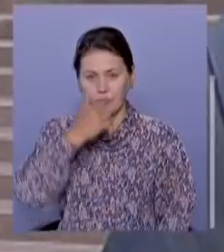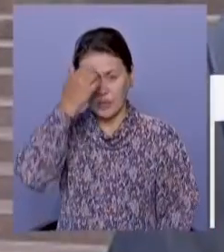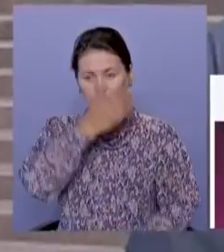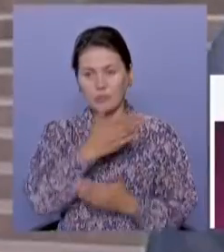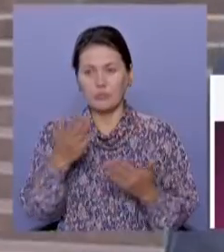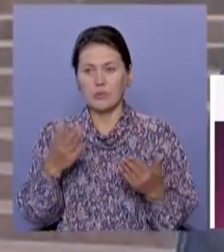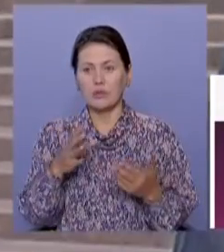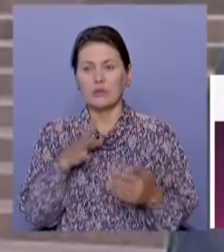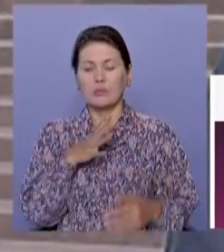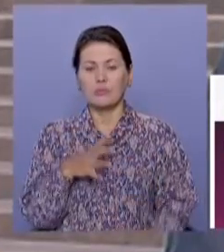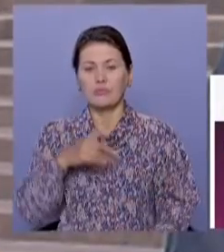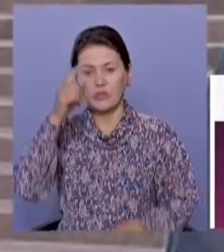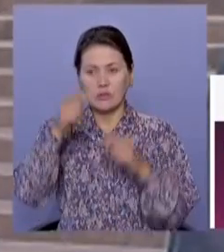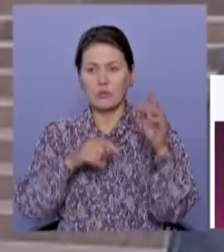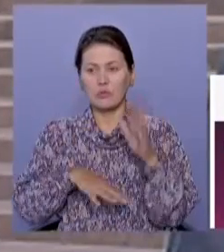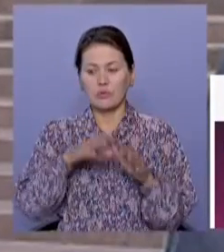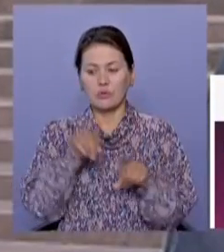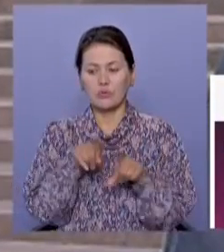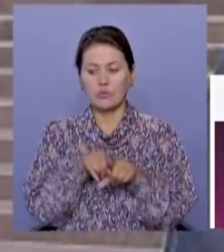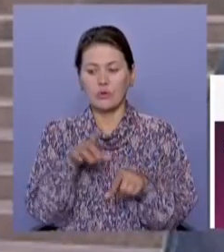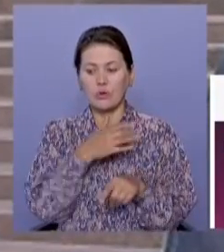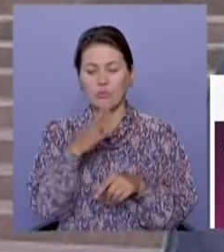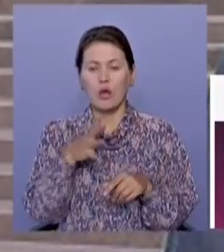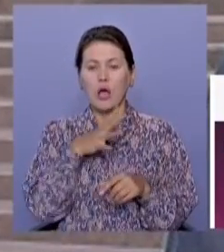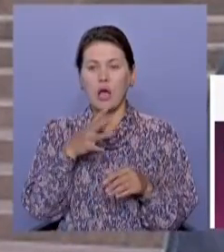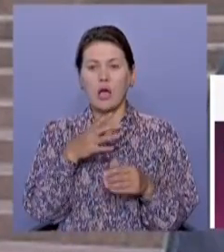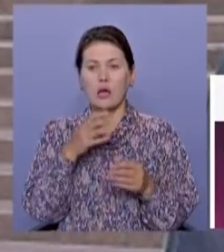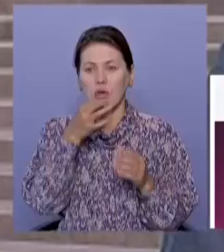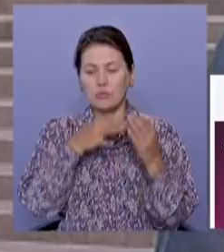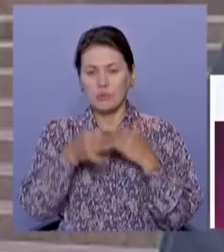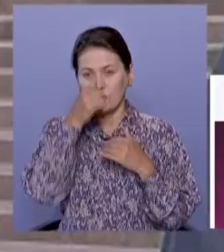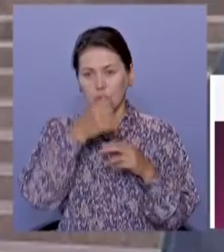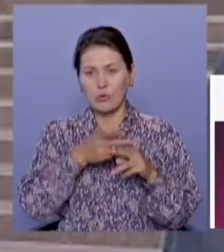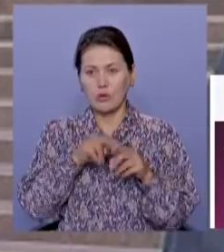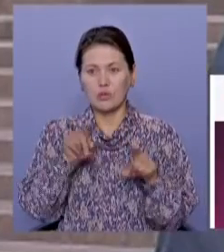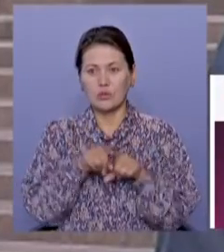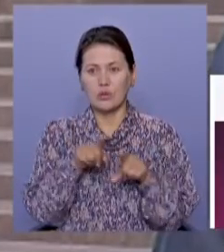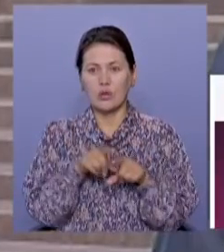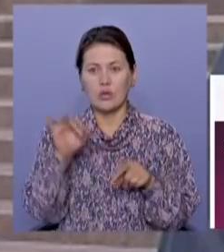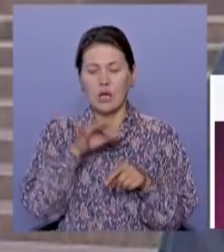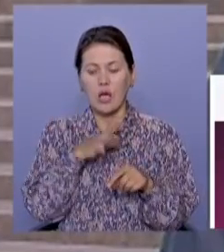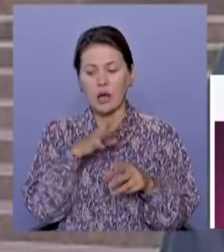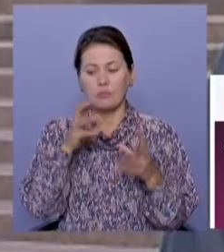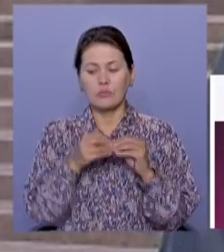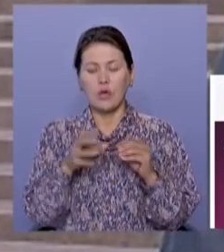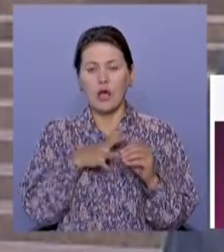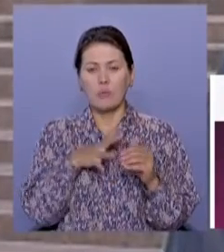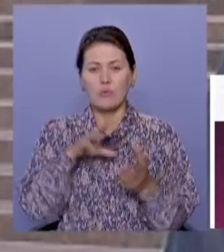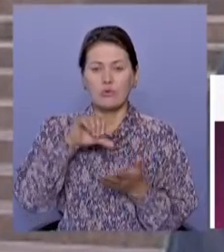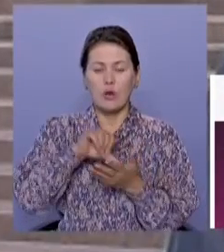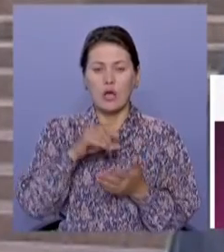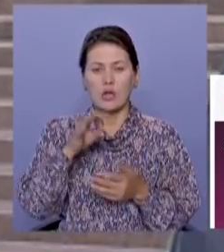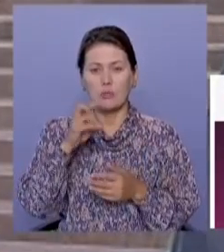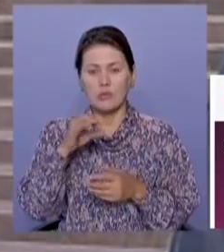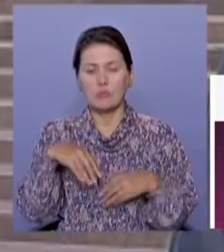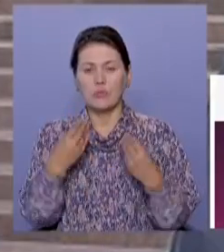Қай туынды кинофестивальде үздік атанатынын білмеймін, болжай да алмаймын, бірақ Әділқазы мүшелері әділ баға беріп, тыңнан түрен салғанына ғана